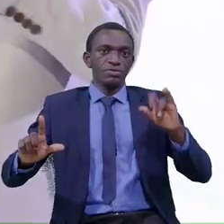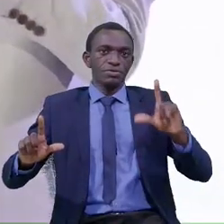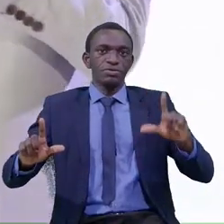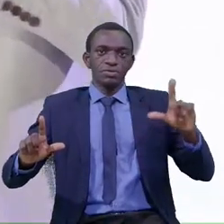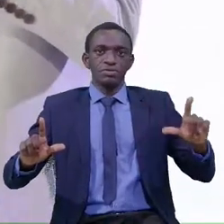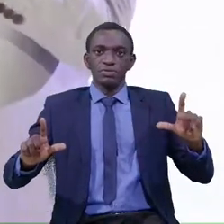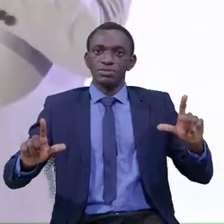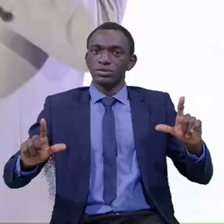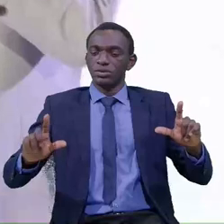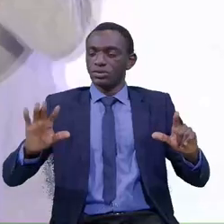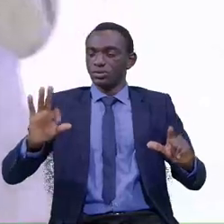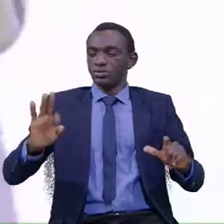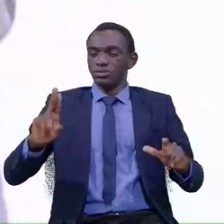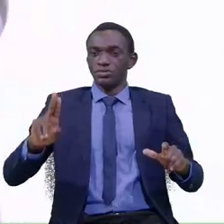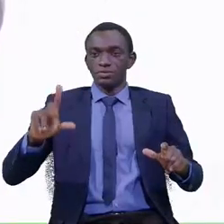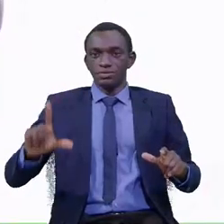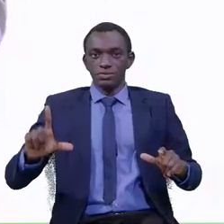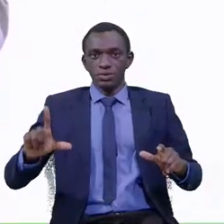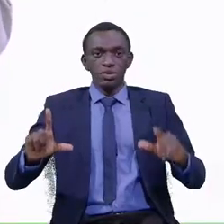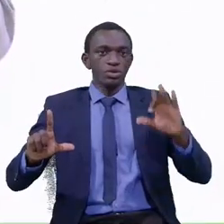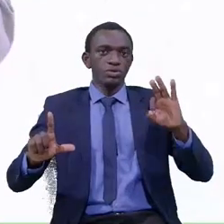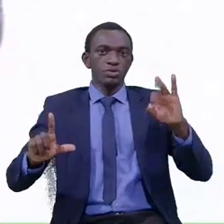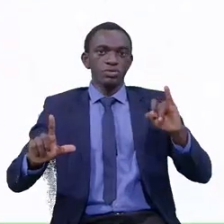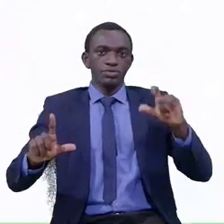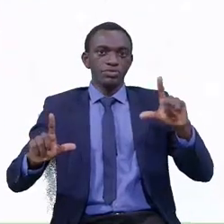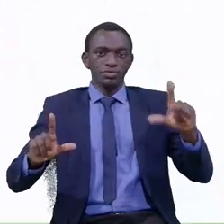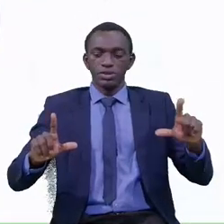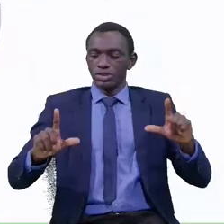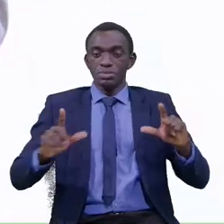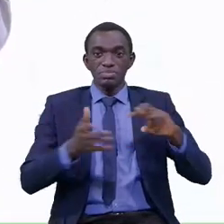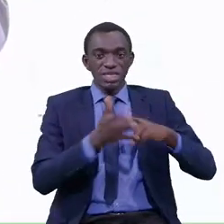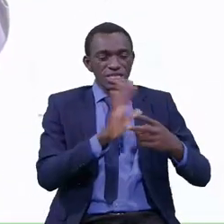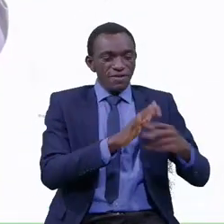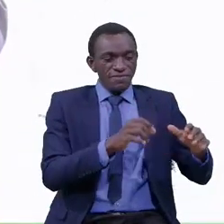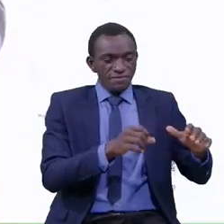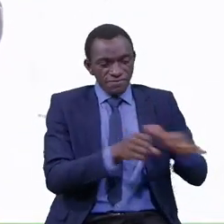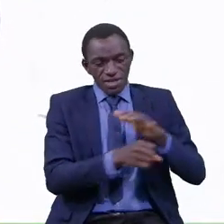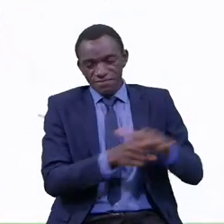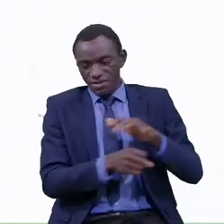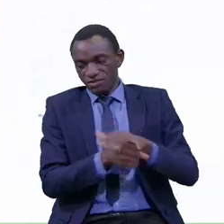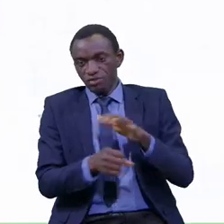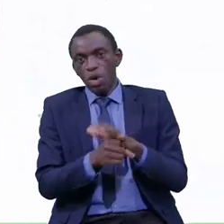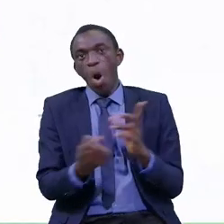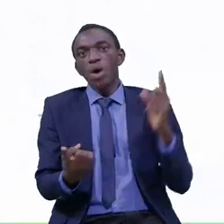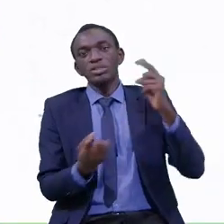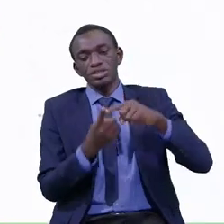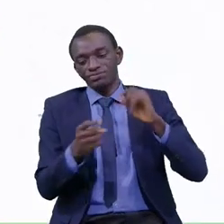remplis le ministère. Plein. Rends plein, rends plein, rends plein. Vous voyez ça? Vous voyez un verre